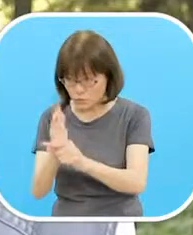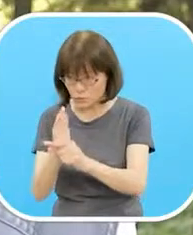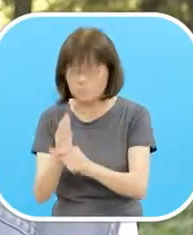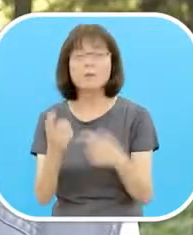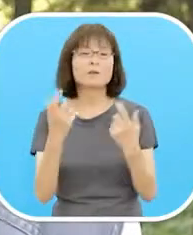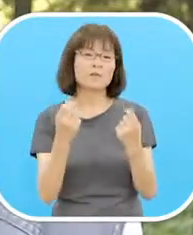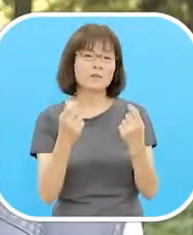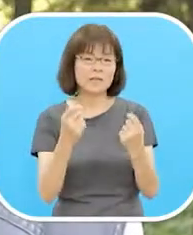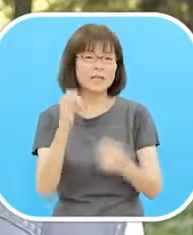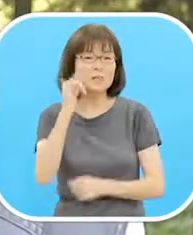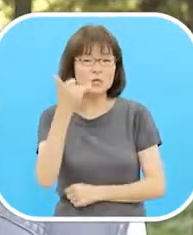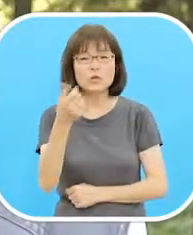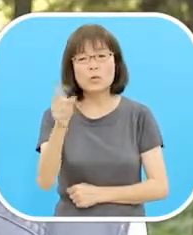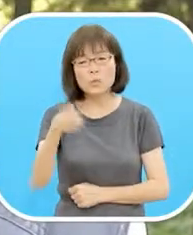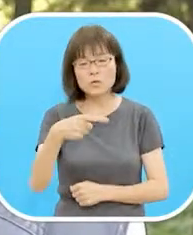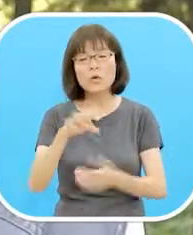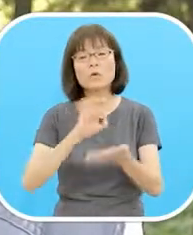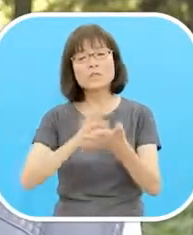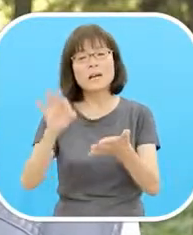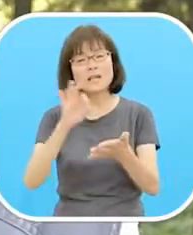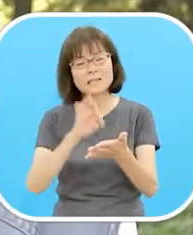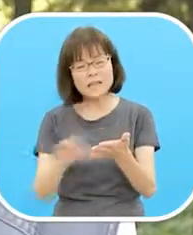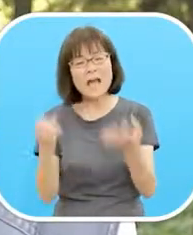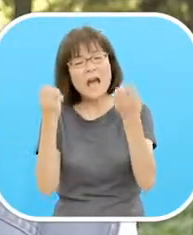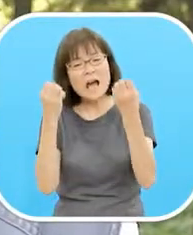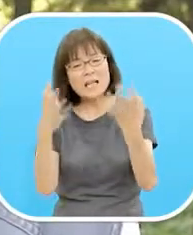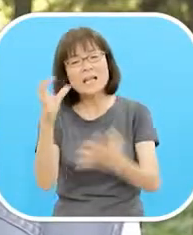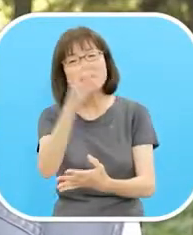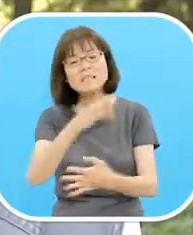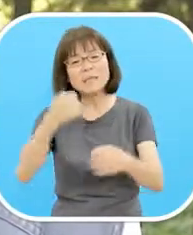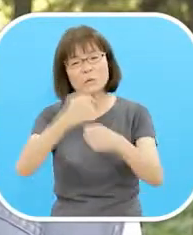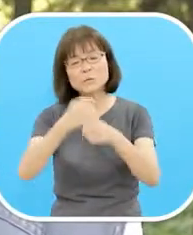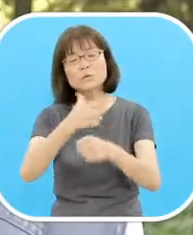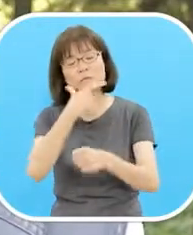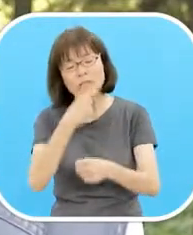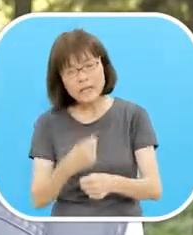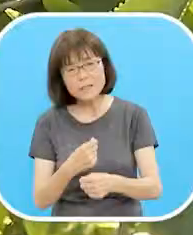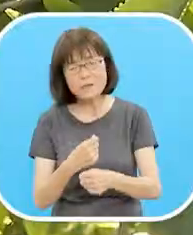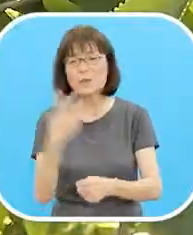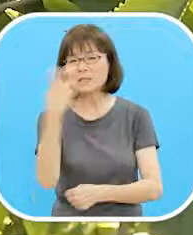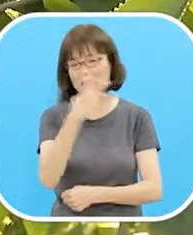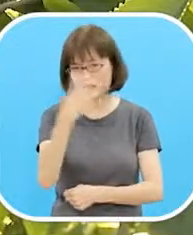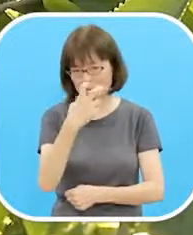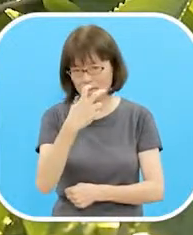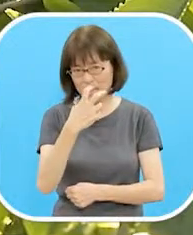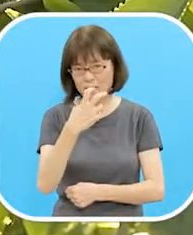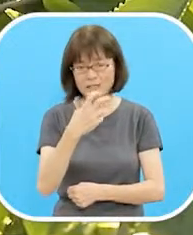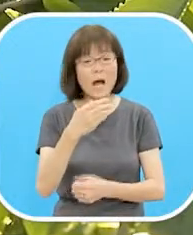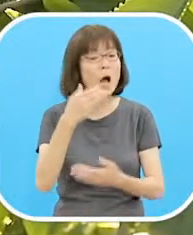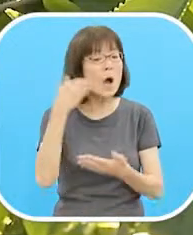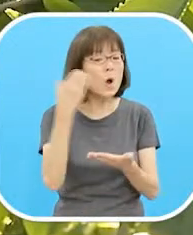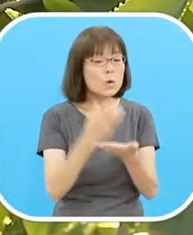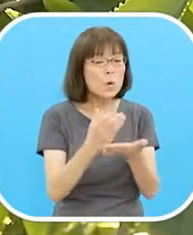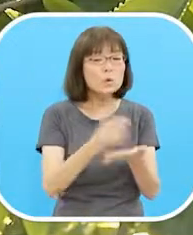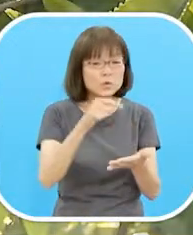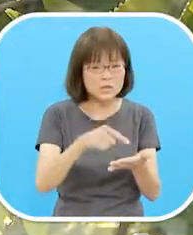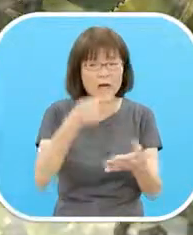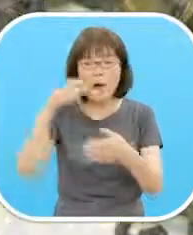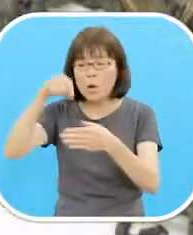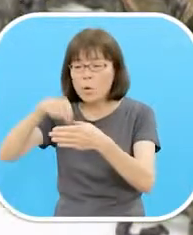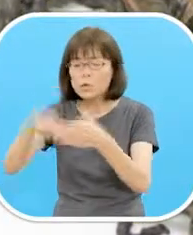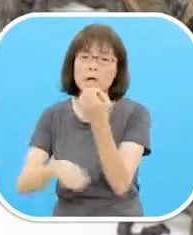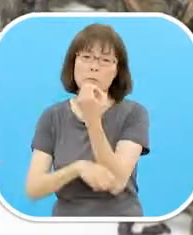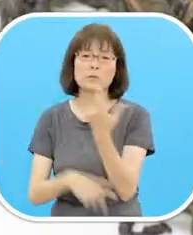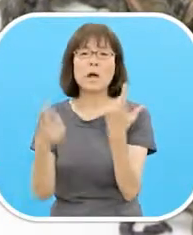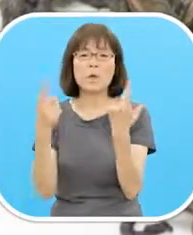元能代の特産品を使って何が新しい製品を作れないかを調べたところ、緑茶も紅茶も同じ茶葉から作